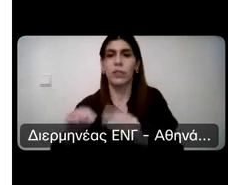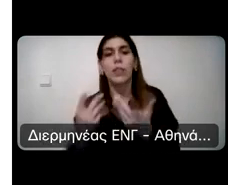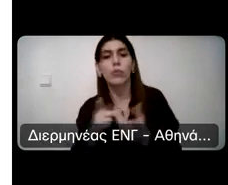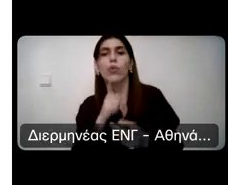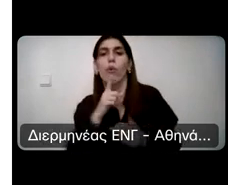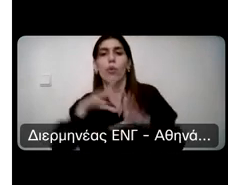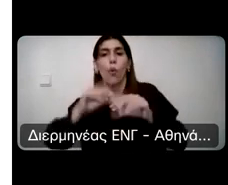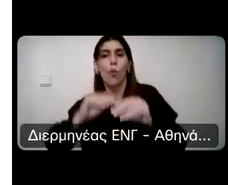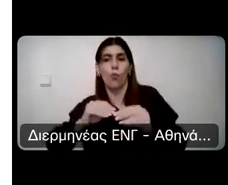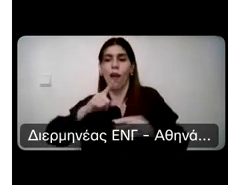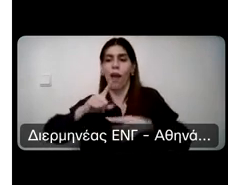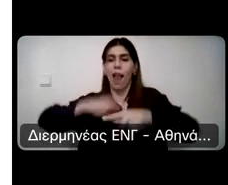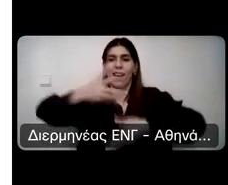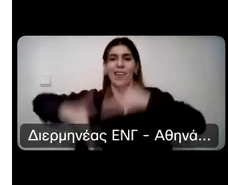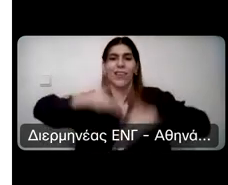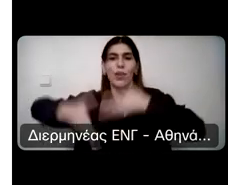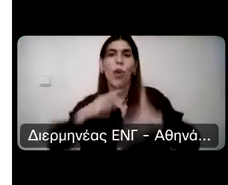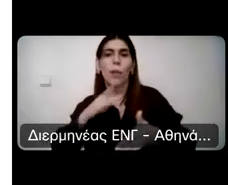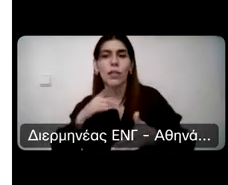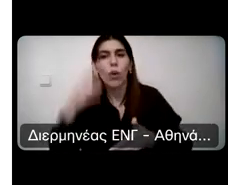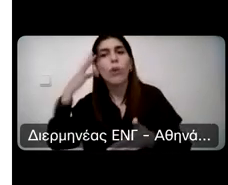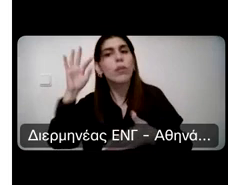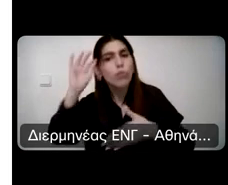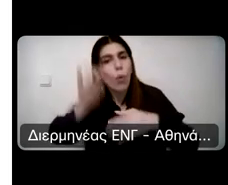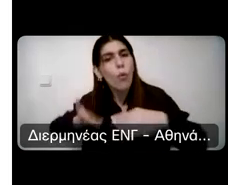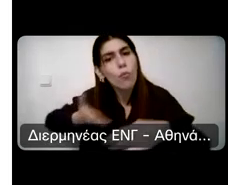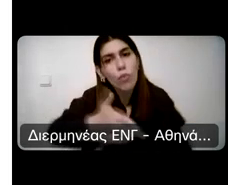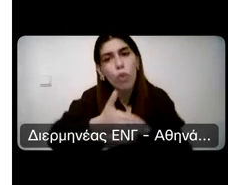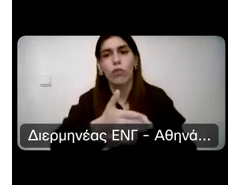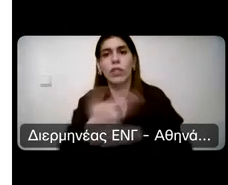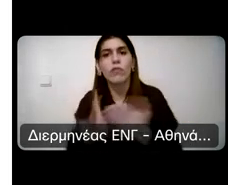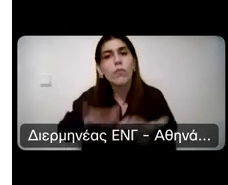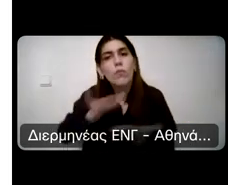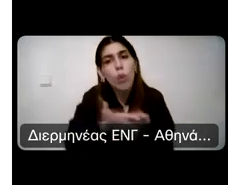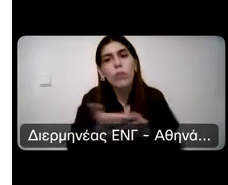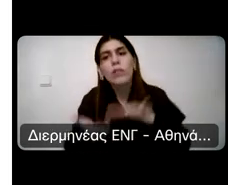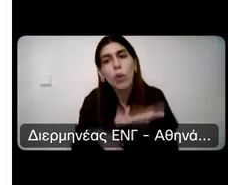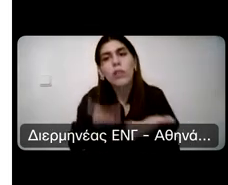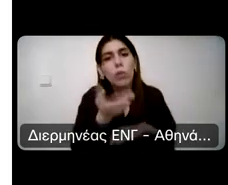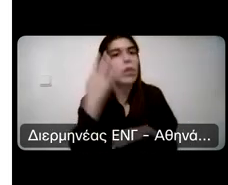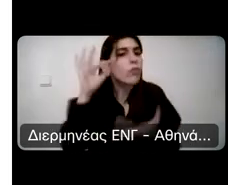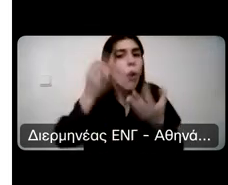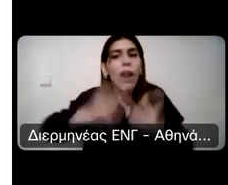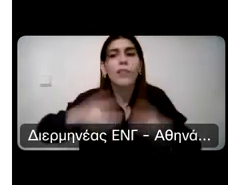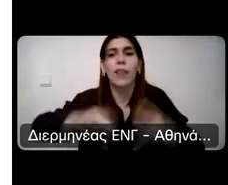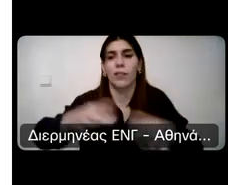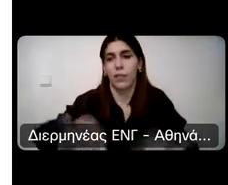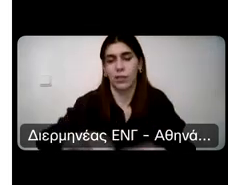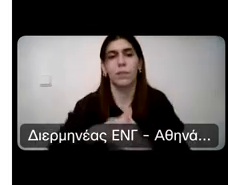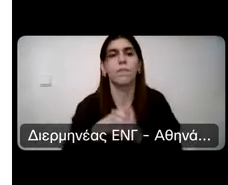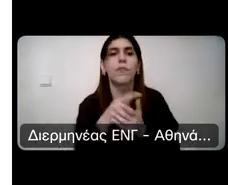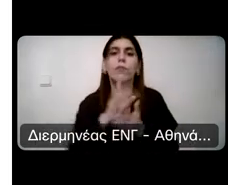γλώσσας που κατήθενται επικοδομητικές προτάσεις. Περνούμε στο τελευταίο μέρος της θεματικής,